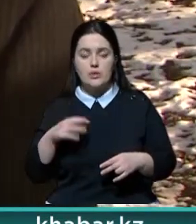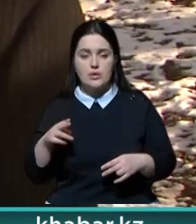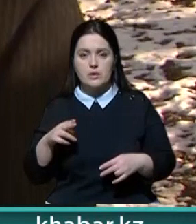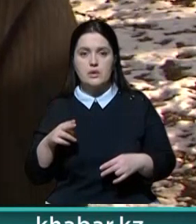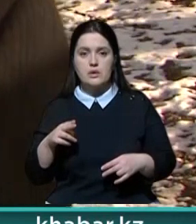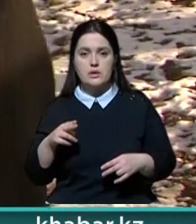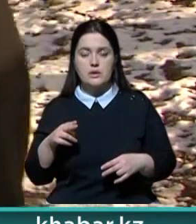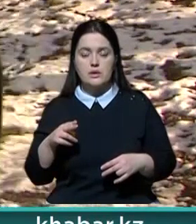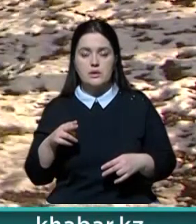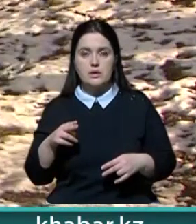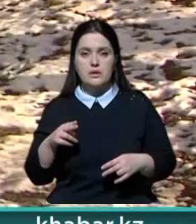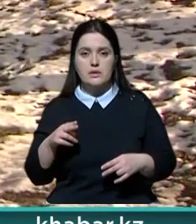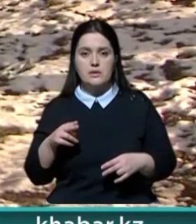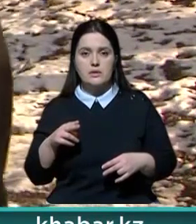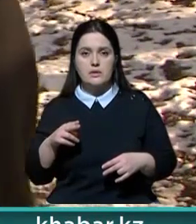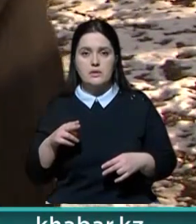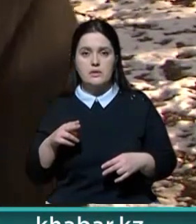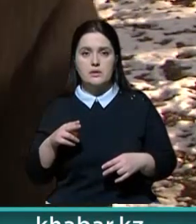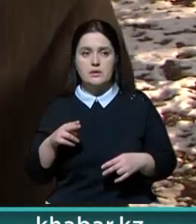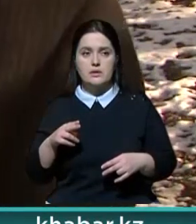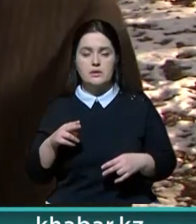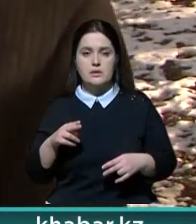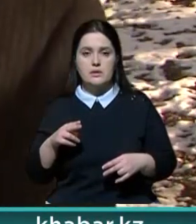углерода и